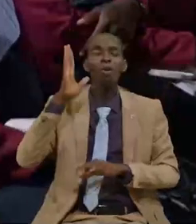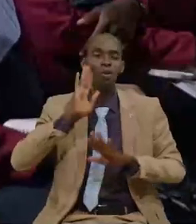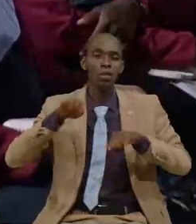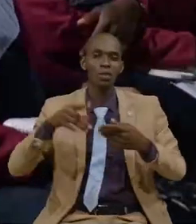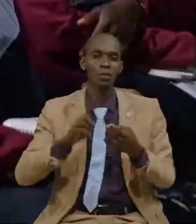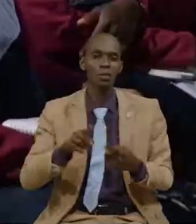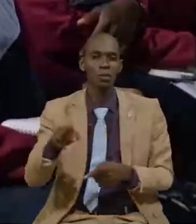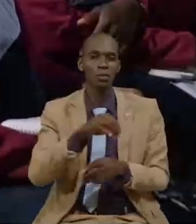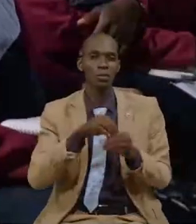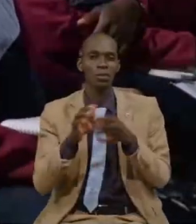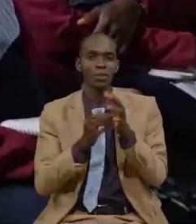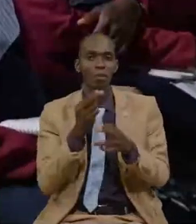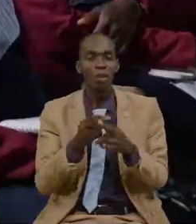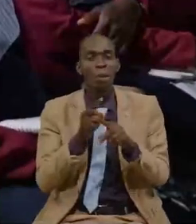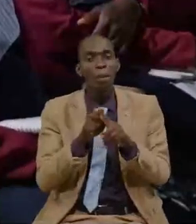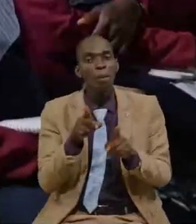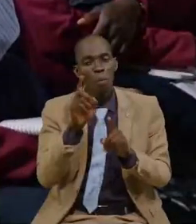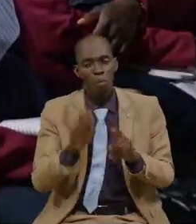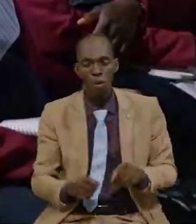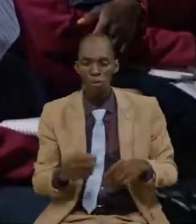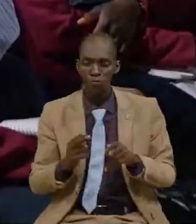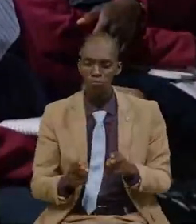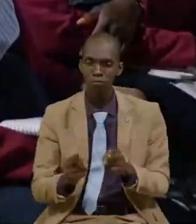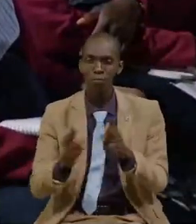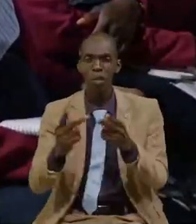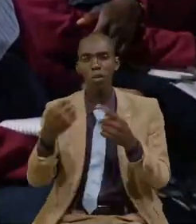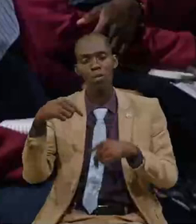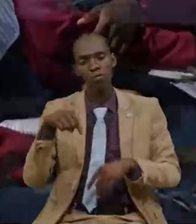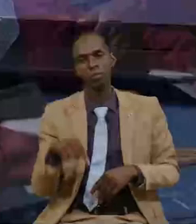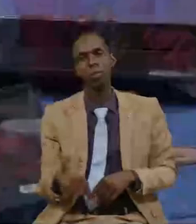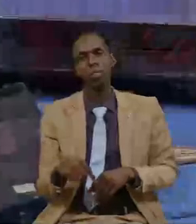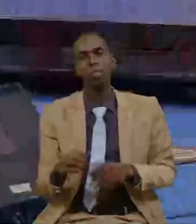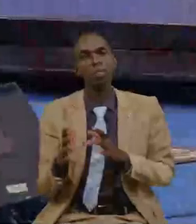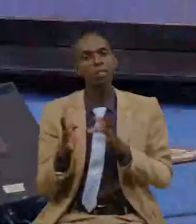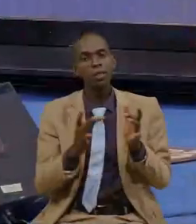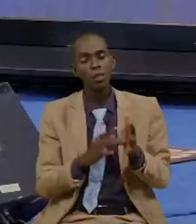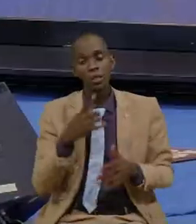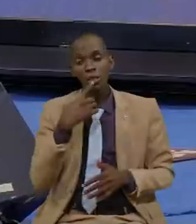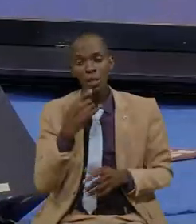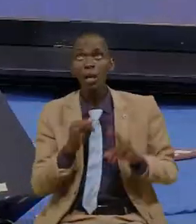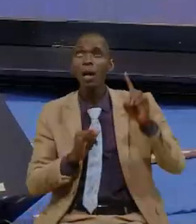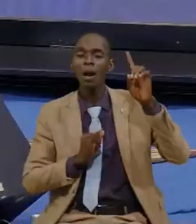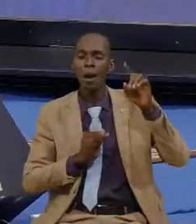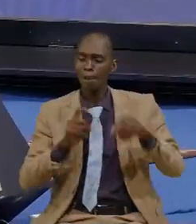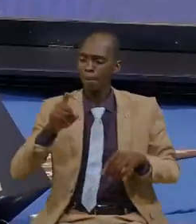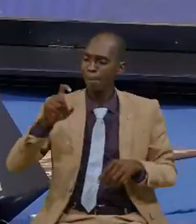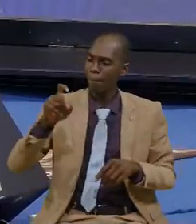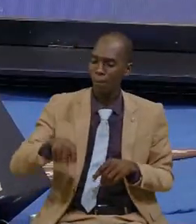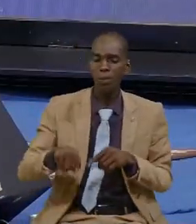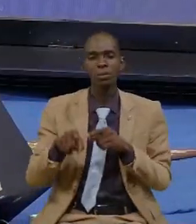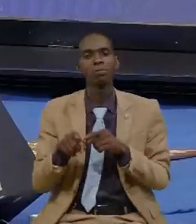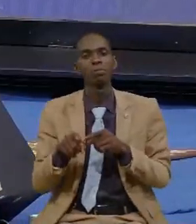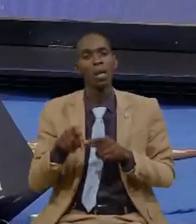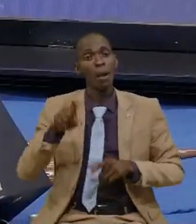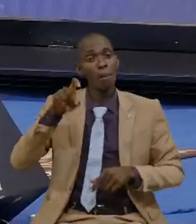l'offrira. Mais vous devez vous rater de descendre. Et Jésus a